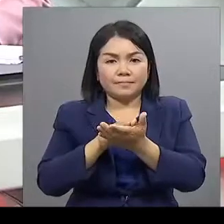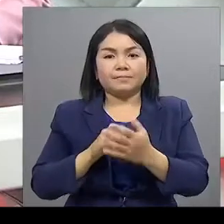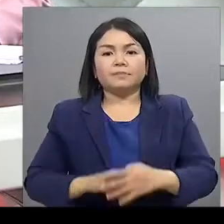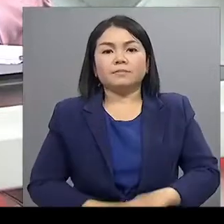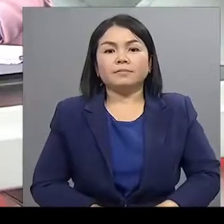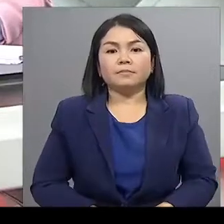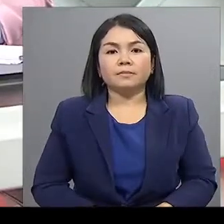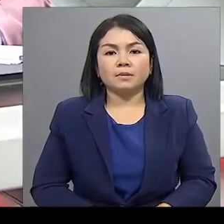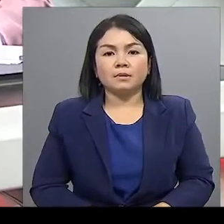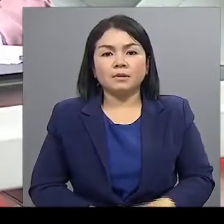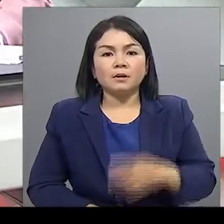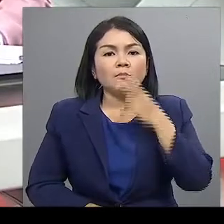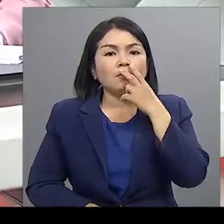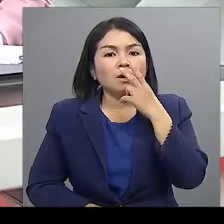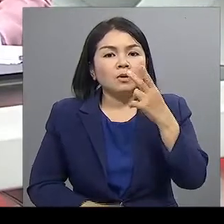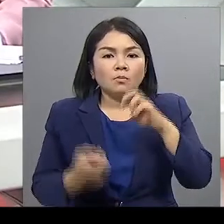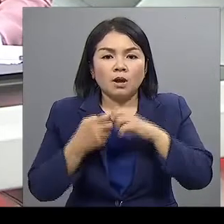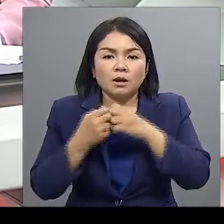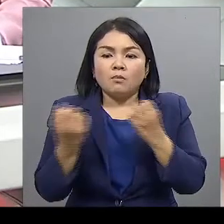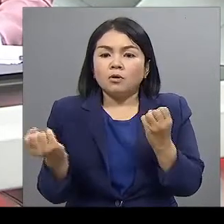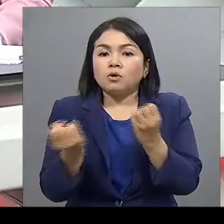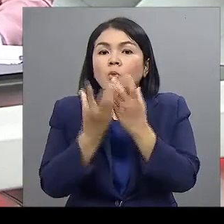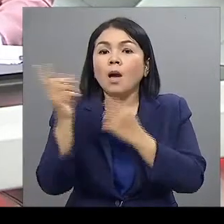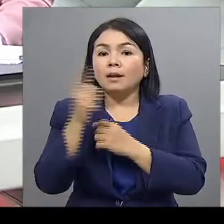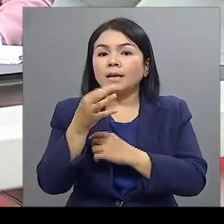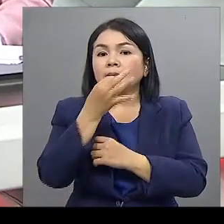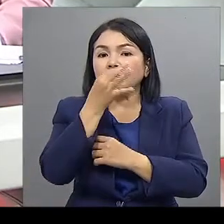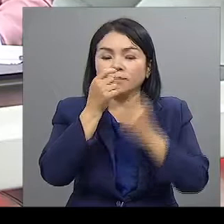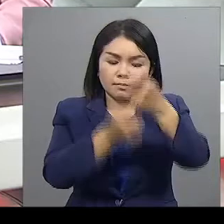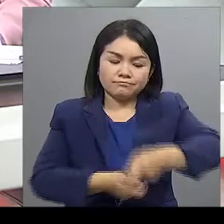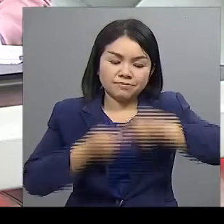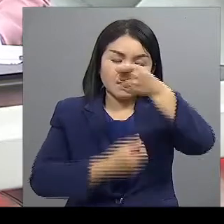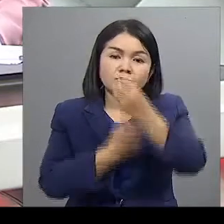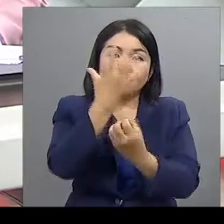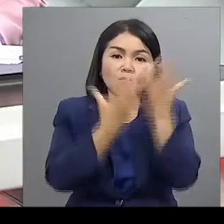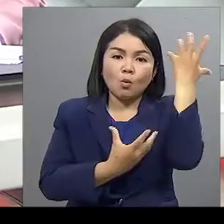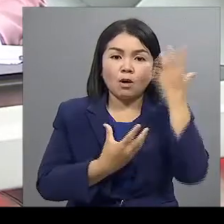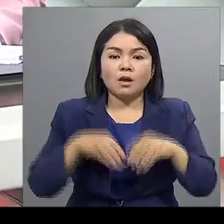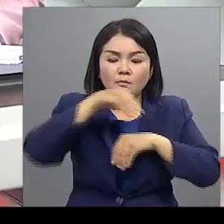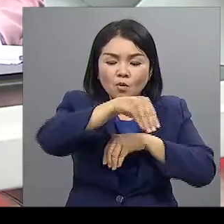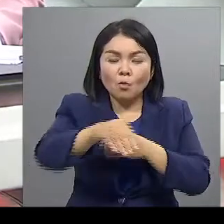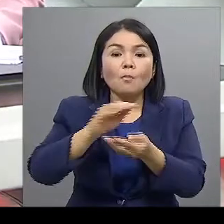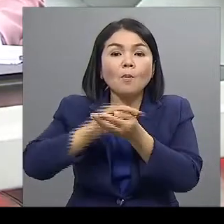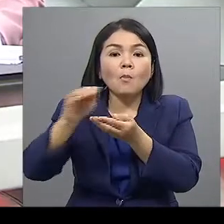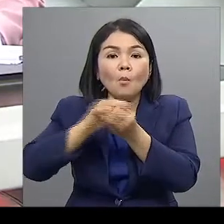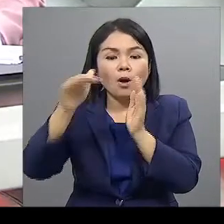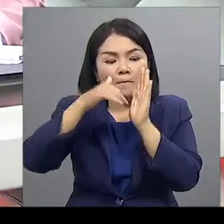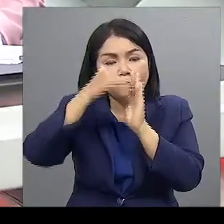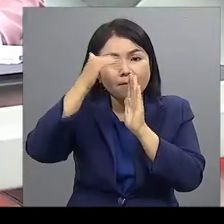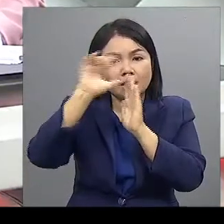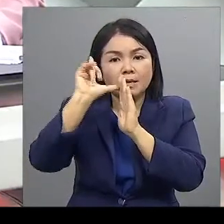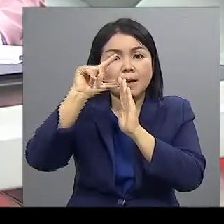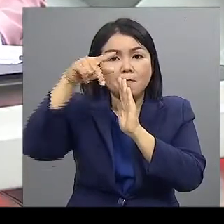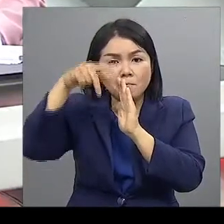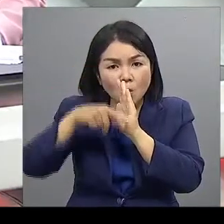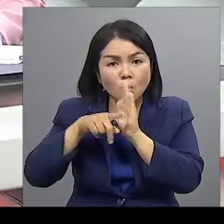ไปดูความเดือดร้อนของชาวสวนมะม่วงในอำเภอบ้านฮ่งจังหวัดลำพูนนะคะพวกเขาเริ่มกังวลกันแล้วเพราะว่าการระบาดของโควิด -19 ขยายวงกว้างต่